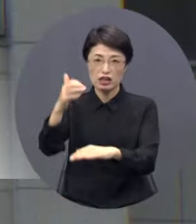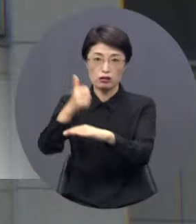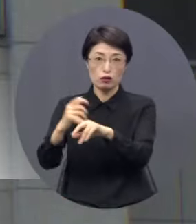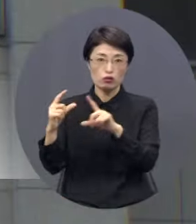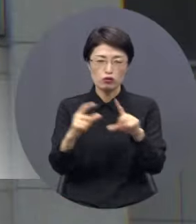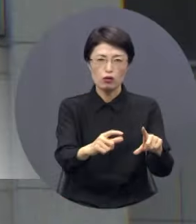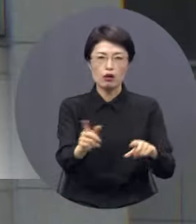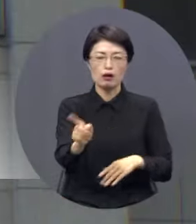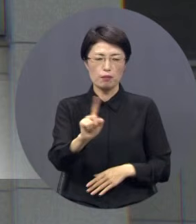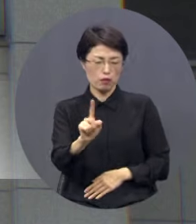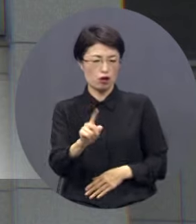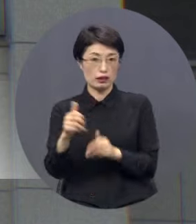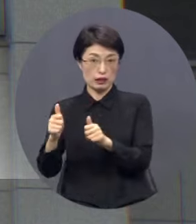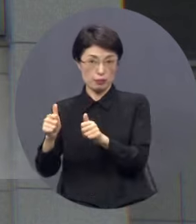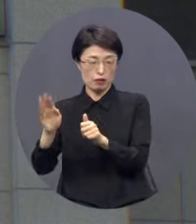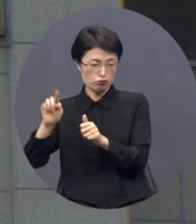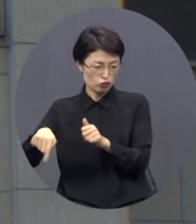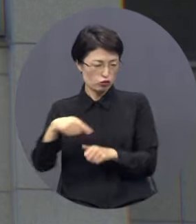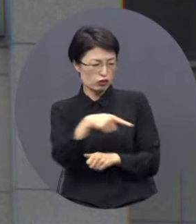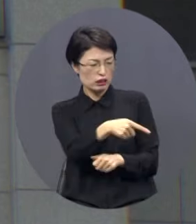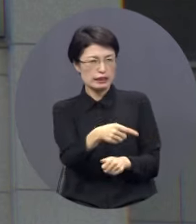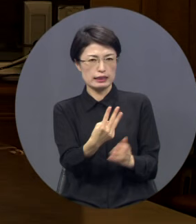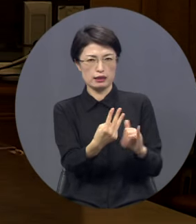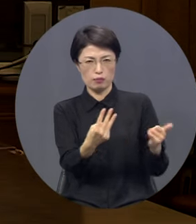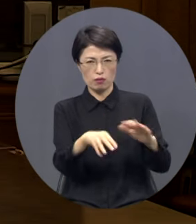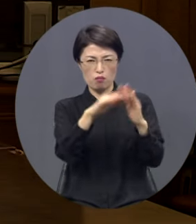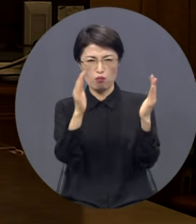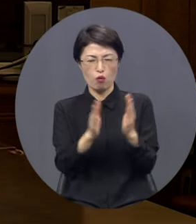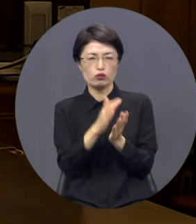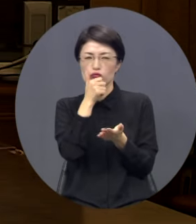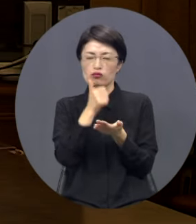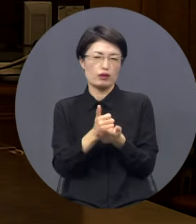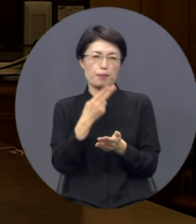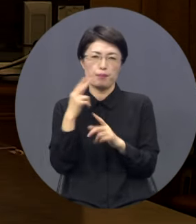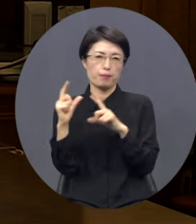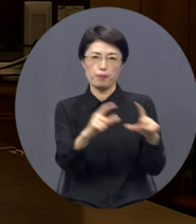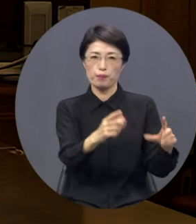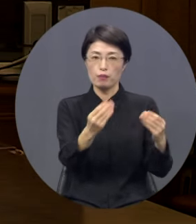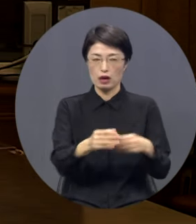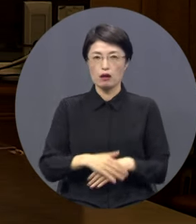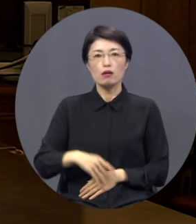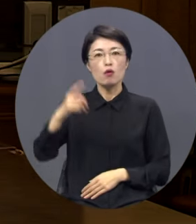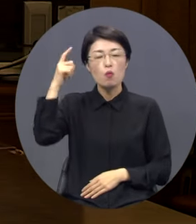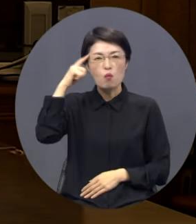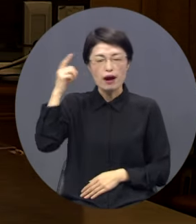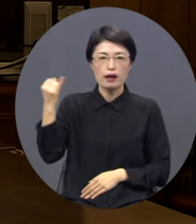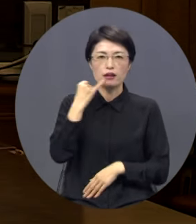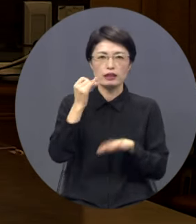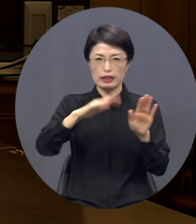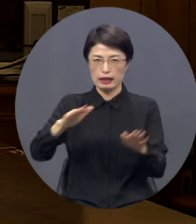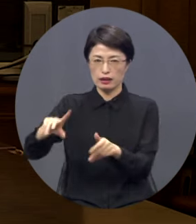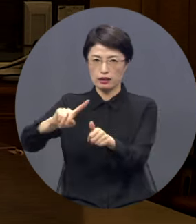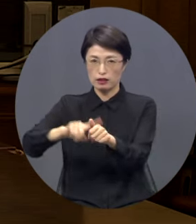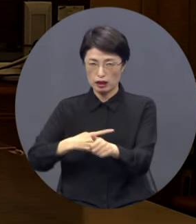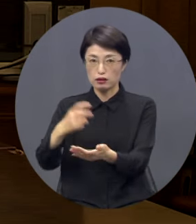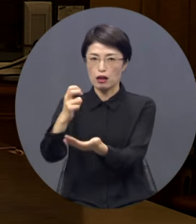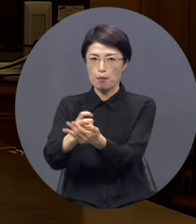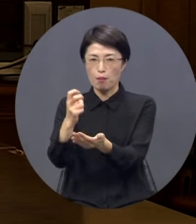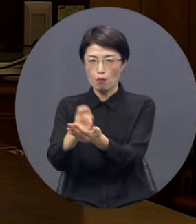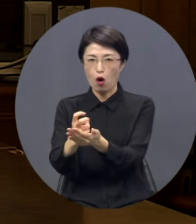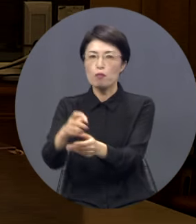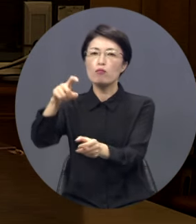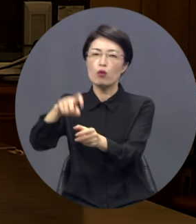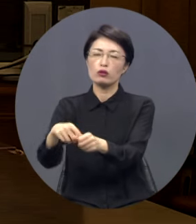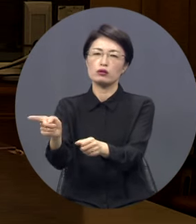재판부는 피고인 모두에게 무죄를 선고했습니다. 재판부는 해양생태계법 입법 취지가